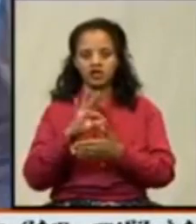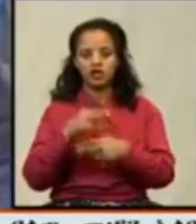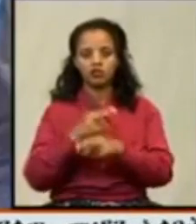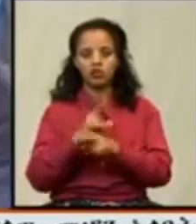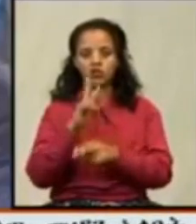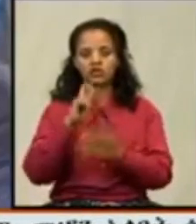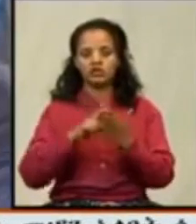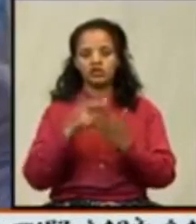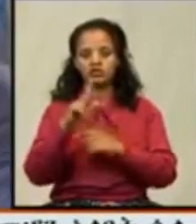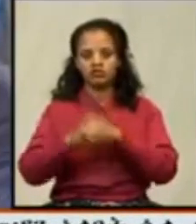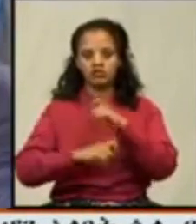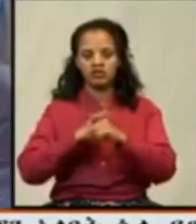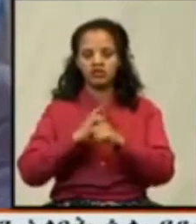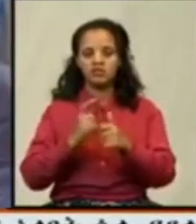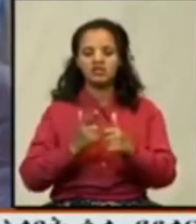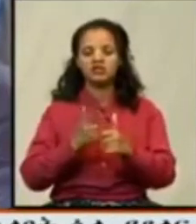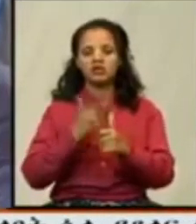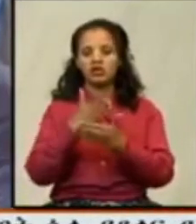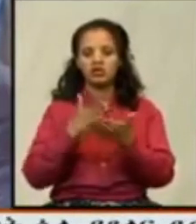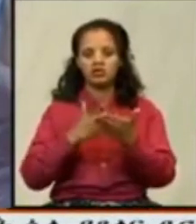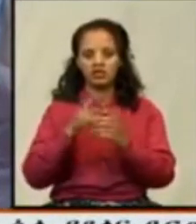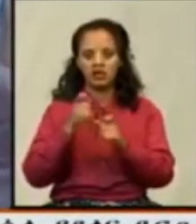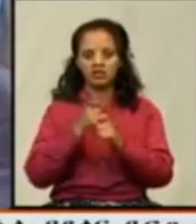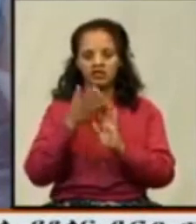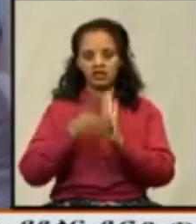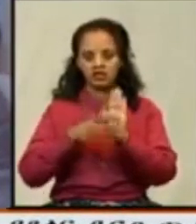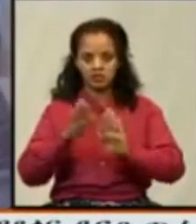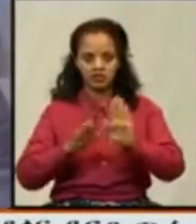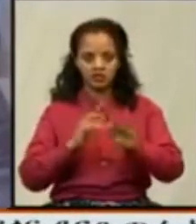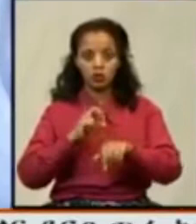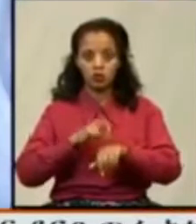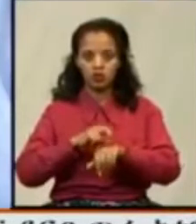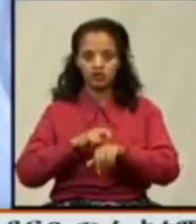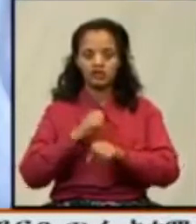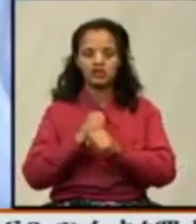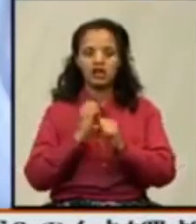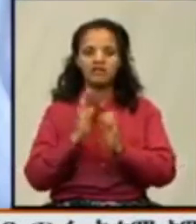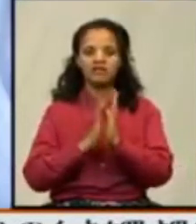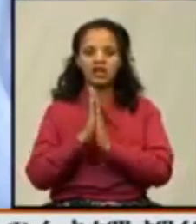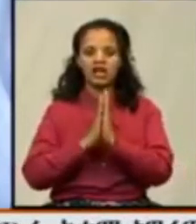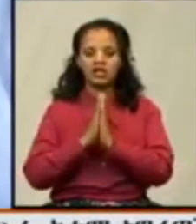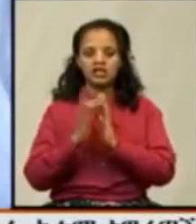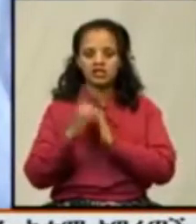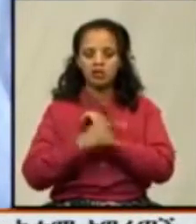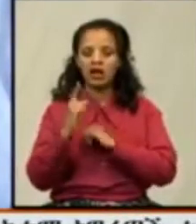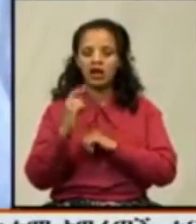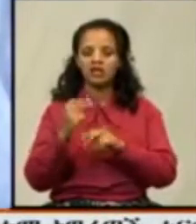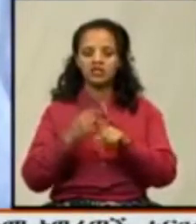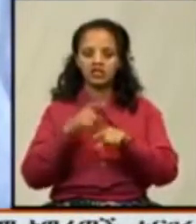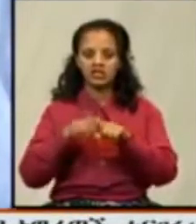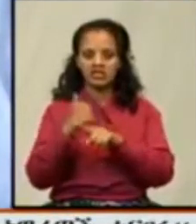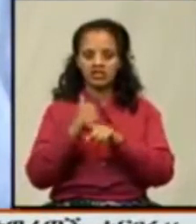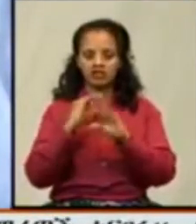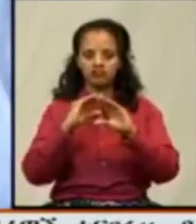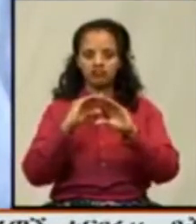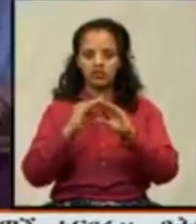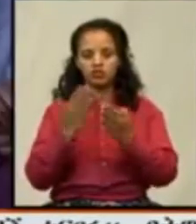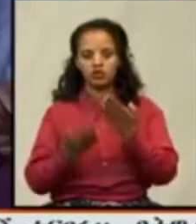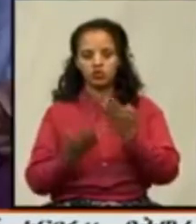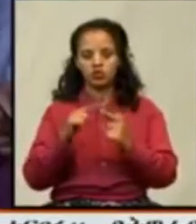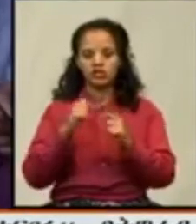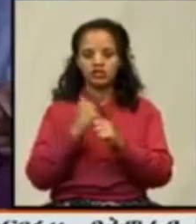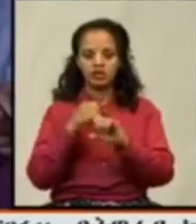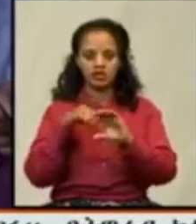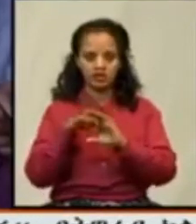የ2013 የመጀመሪያው ግማሽ ዓመት አፈጻጸም በተገመገመበት ወቅት ስራ ፈላጊ ዜጎችን በአጭር ጊዜ ስልጠና አሰልጥኖ መዝኖ ወደ ስራ